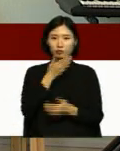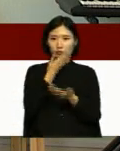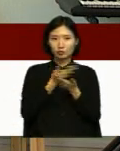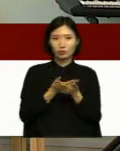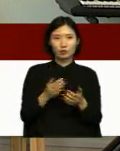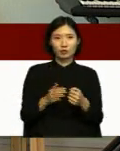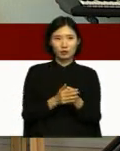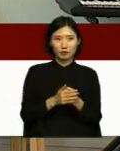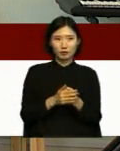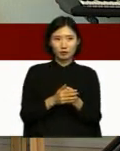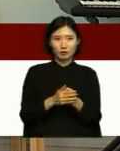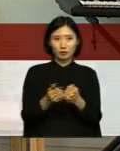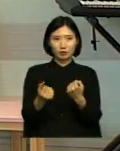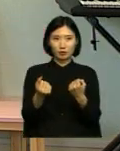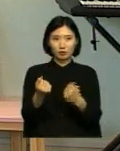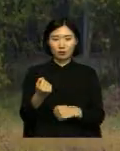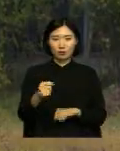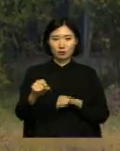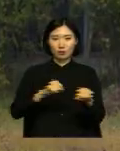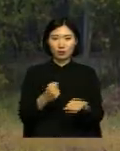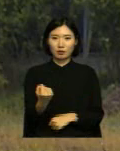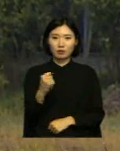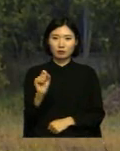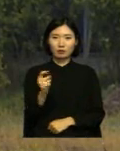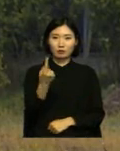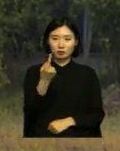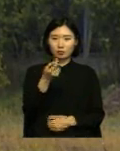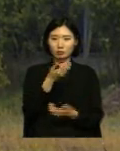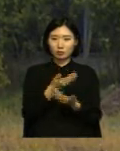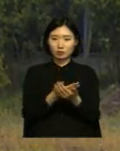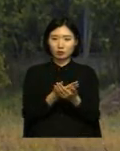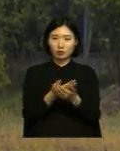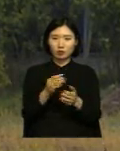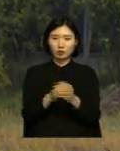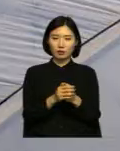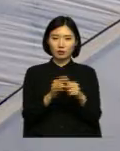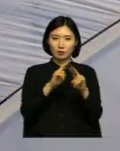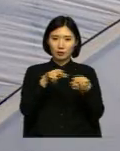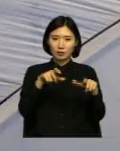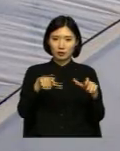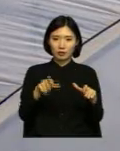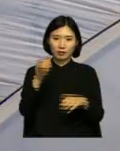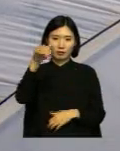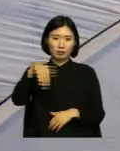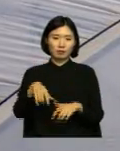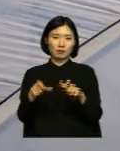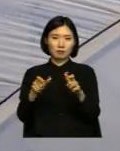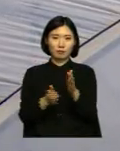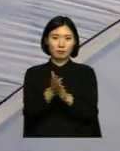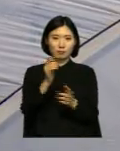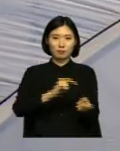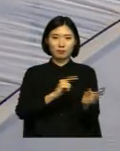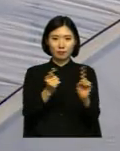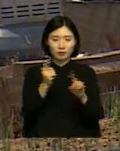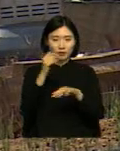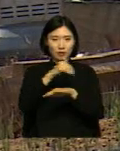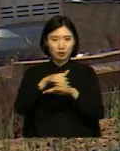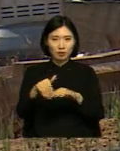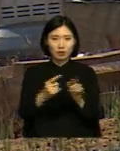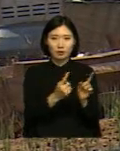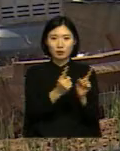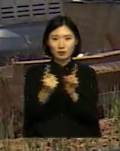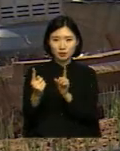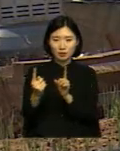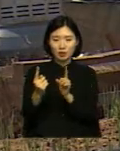때문에 이 활력 거점을 만든 게 되겠고요. 뉴타운 해제구역이나 낙후 지역 등 고양시 도시재생 전략계획